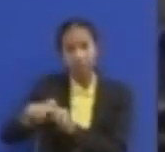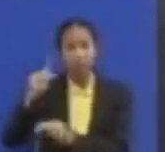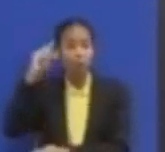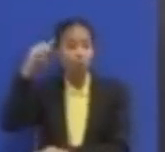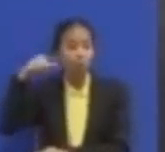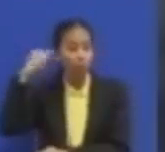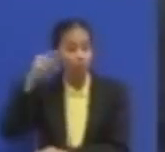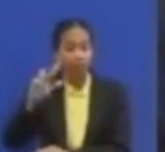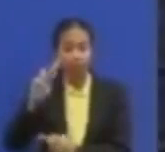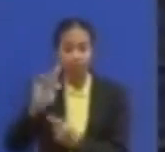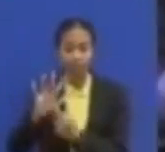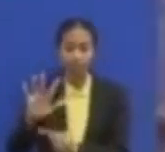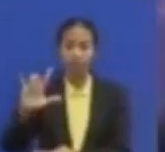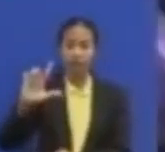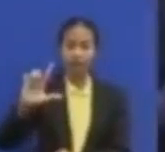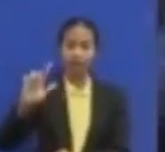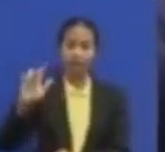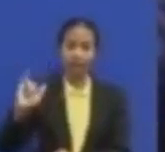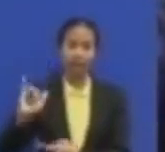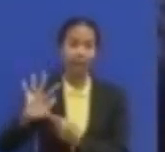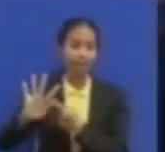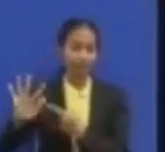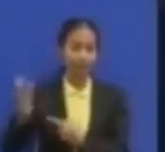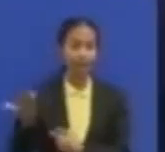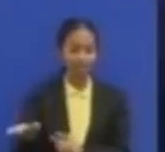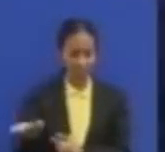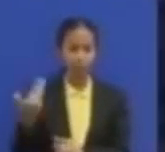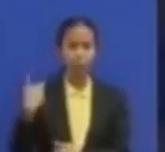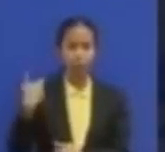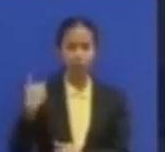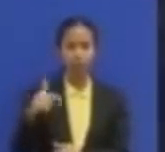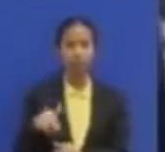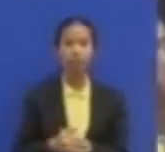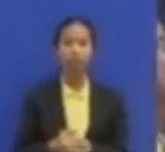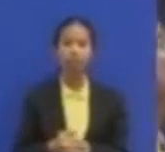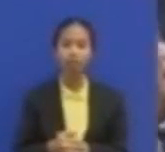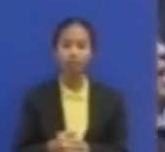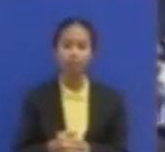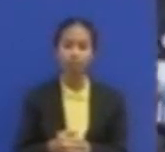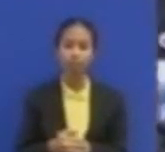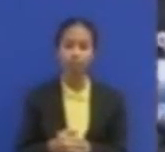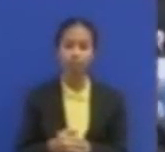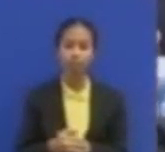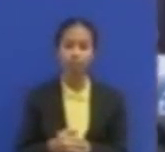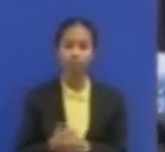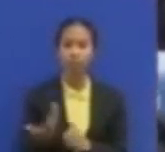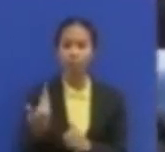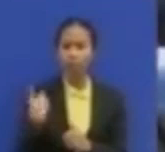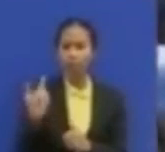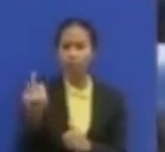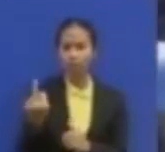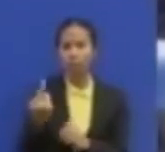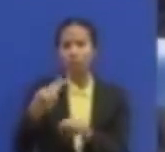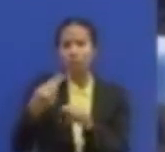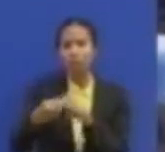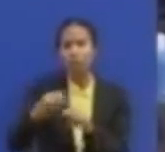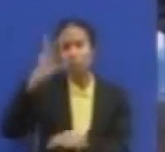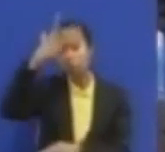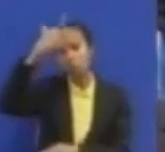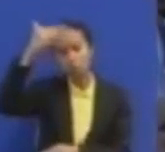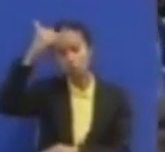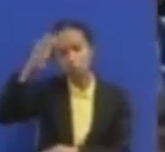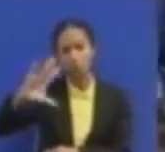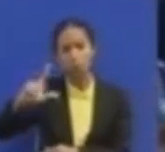พันธ์สารีรัฐวิภาคนะครับ คุ ณอาจคร้ามไพบูลย์นะครับแล้วก็อีกหลายท่านคุณชวนหลีกภัย คุณบัญญั